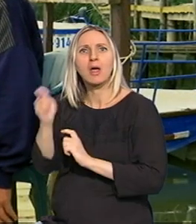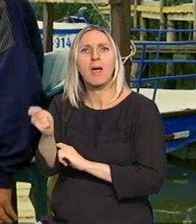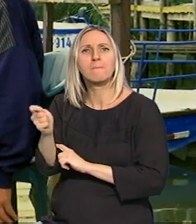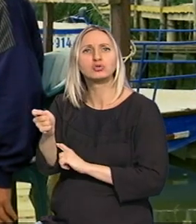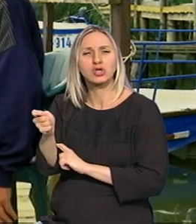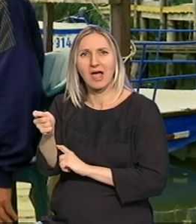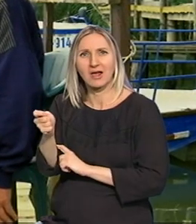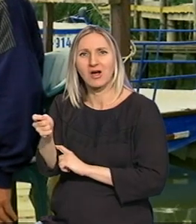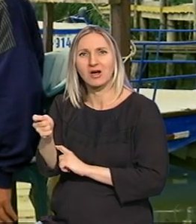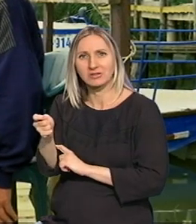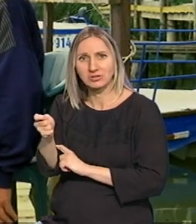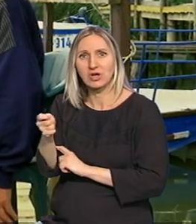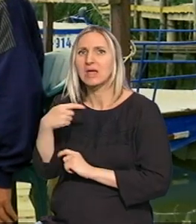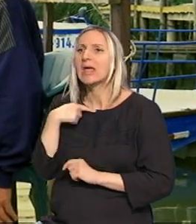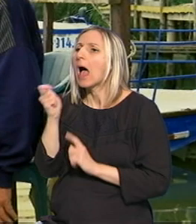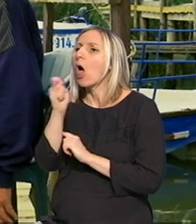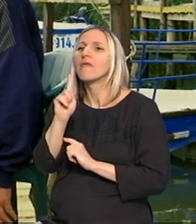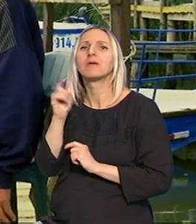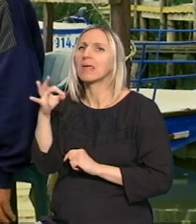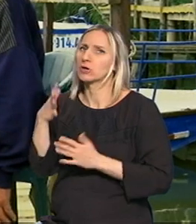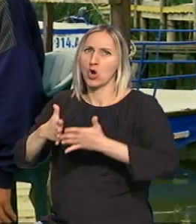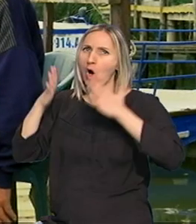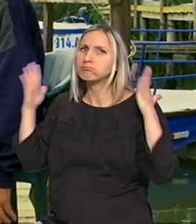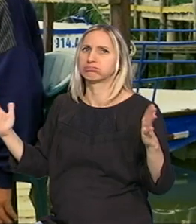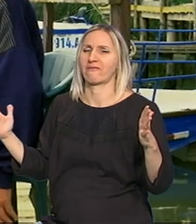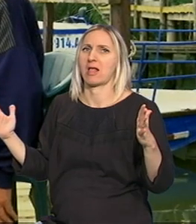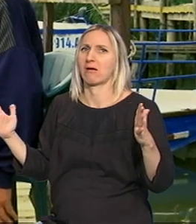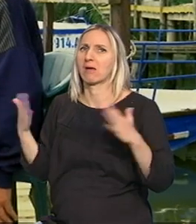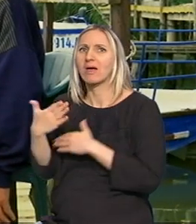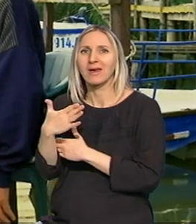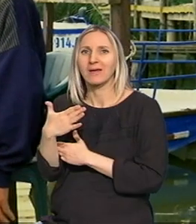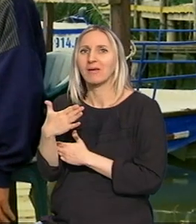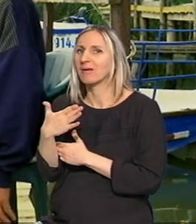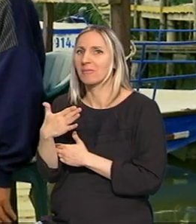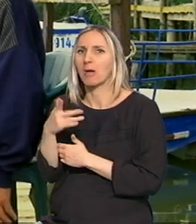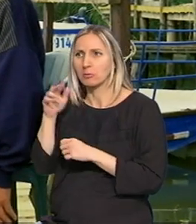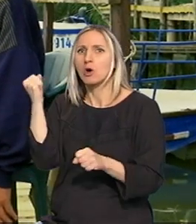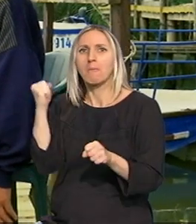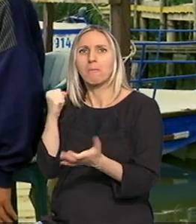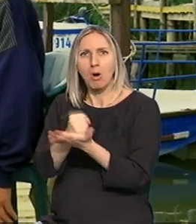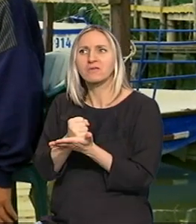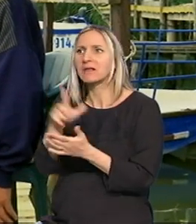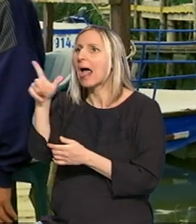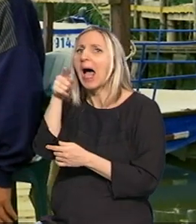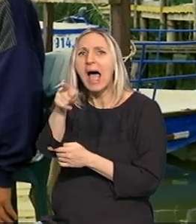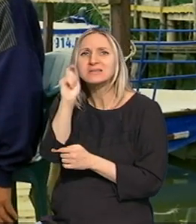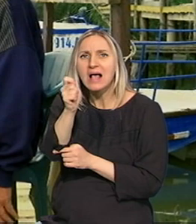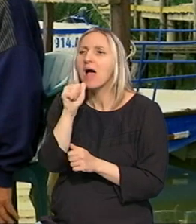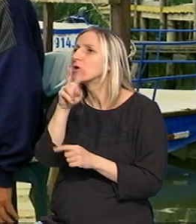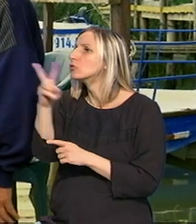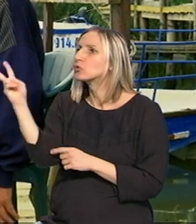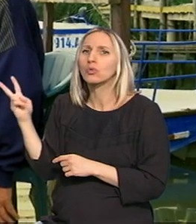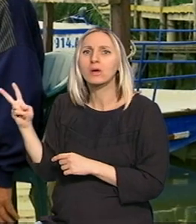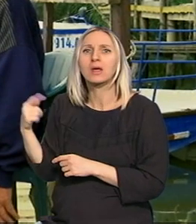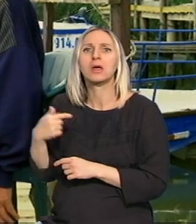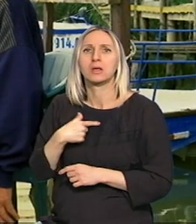to sada samo lovim kapitalce. To i kod mene može da potvrdi i Laza i svi drugi koji, ja sam